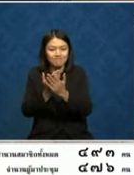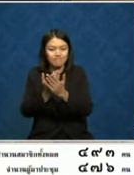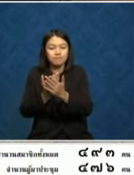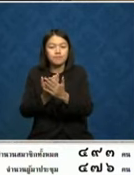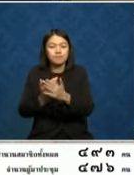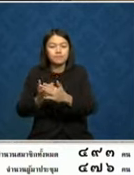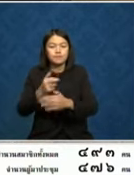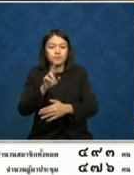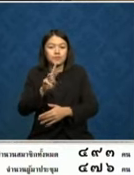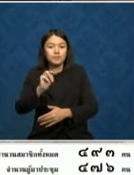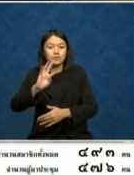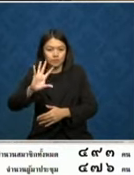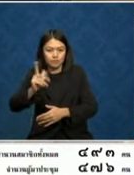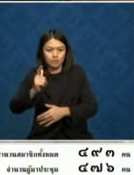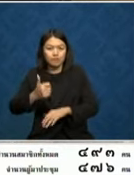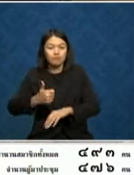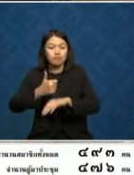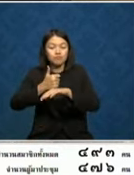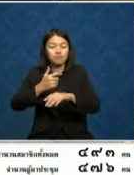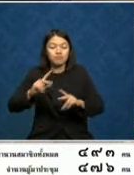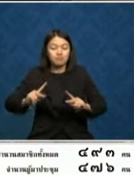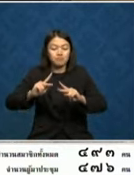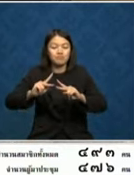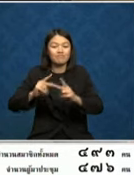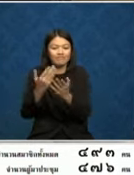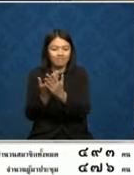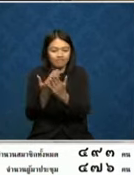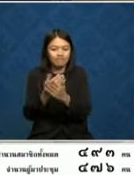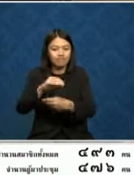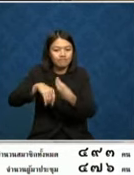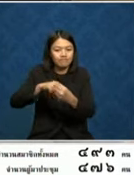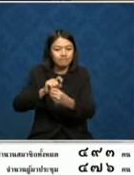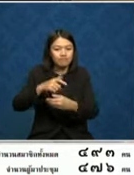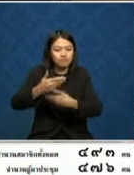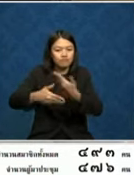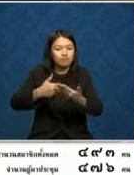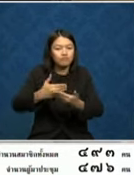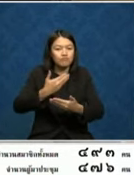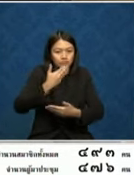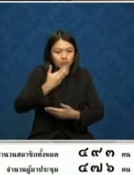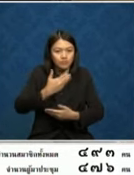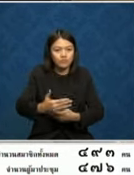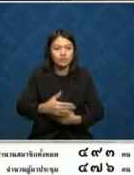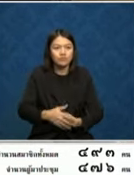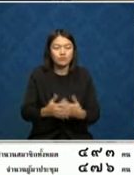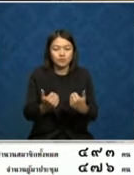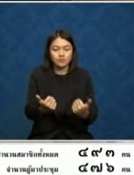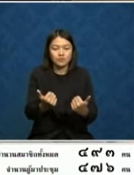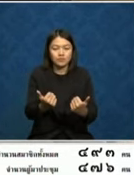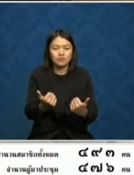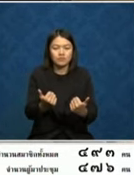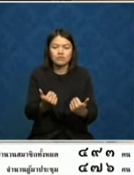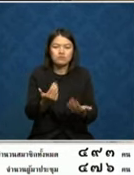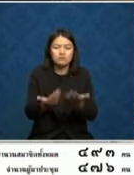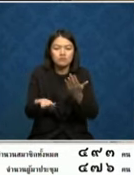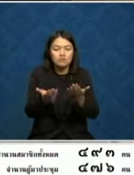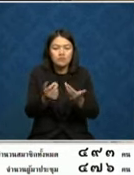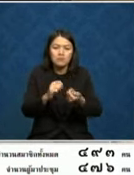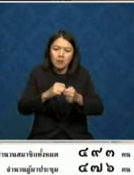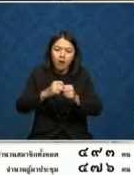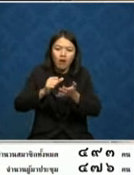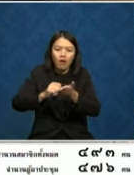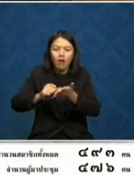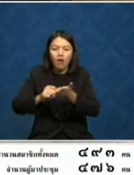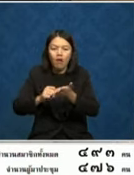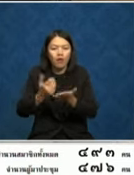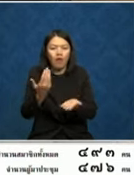การคลังนั้นเป็นเสาหลักทางการคลังและเศรษฐกิจให้พัฒนาอย่างยั่งยืนวันนี้ท่านจะให้เป็นอะไรก็ตามจะแก้ปัญหา